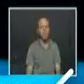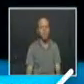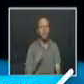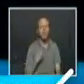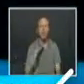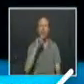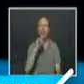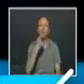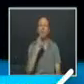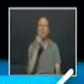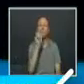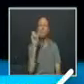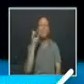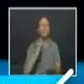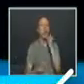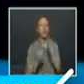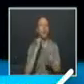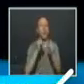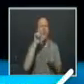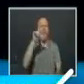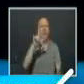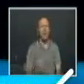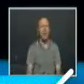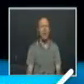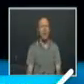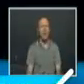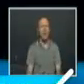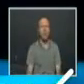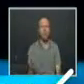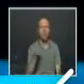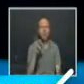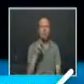אני לא רוצה להגיד מילים קשות, אבל מי